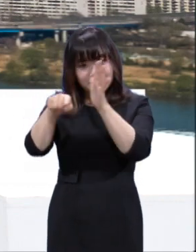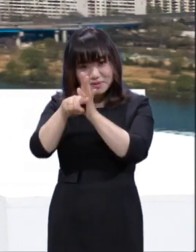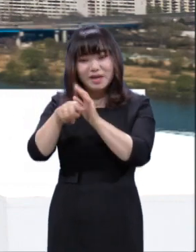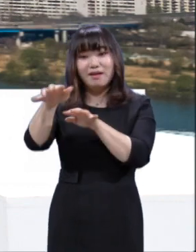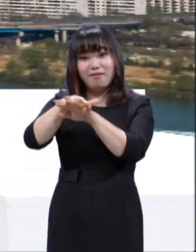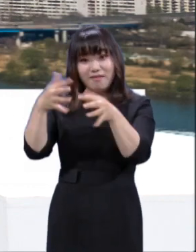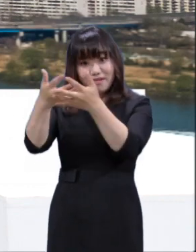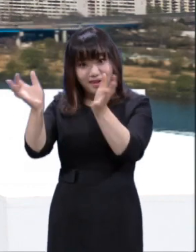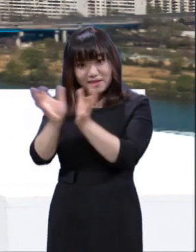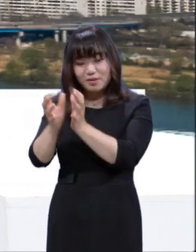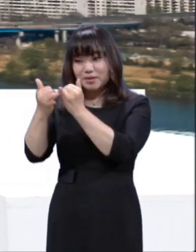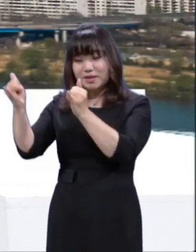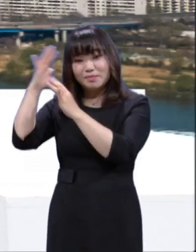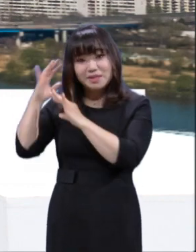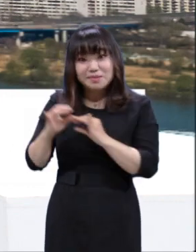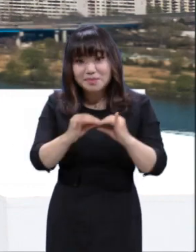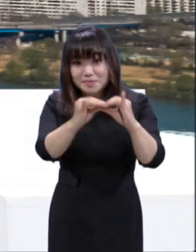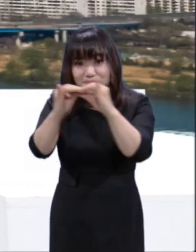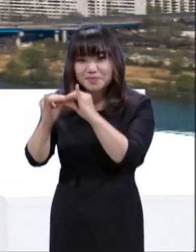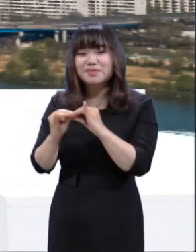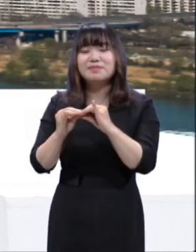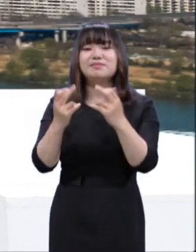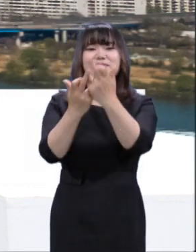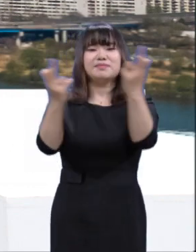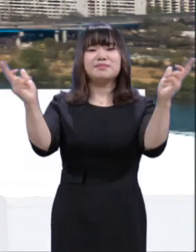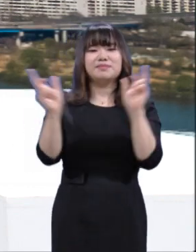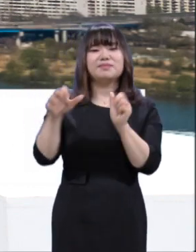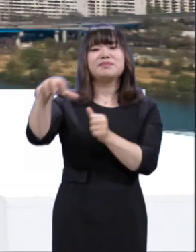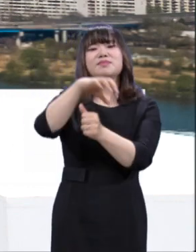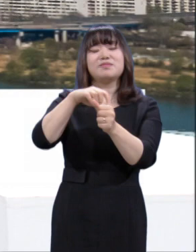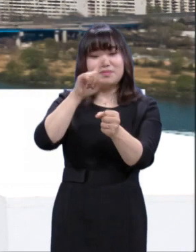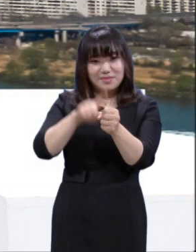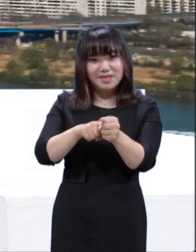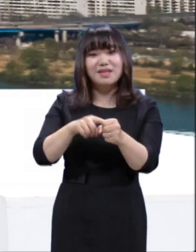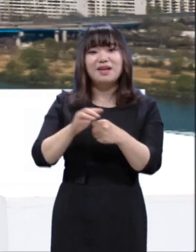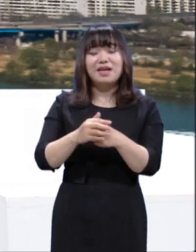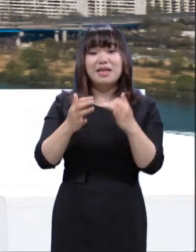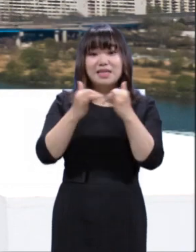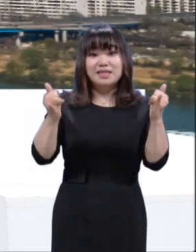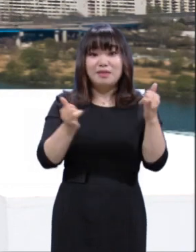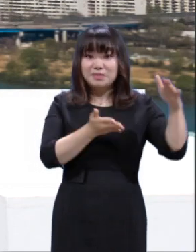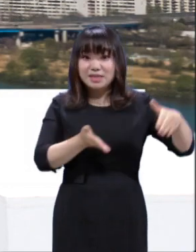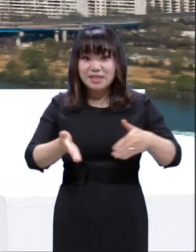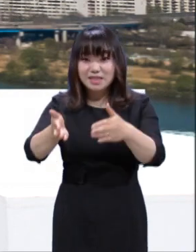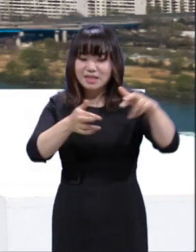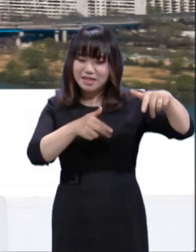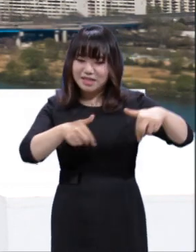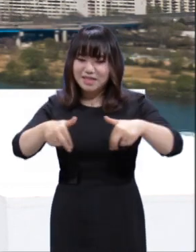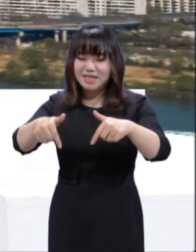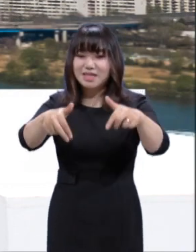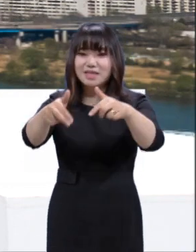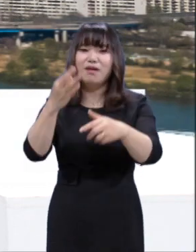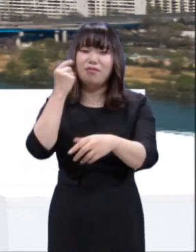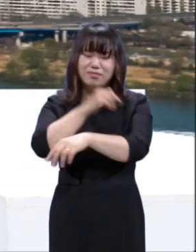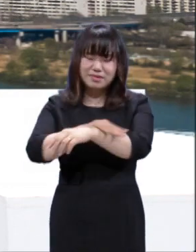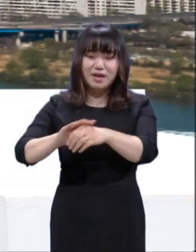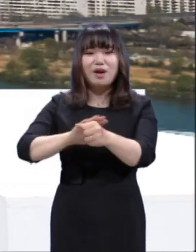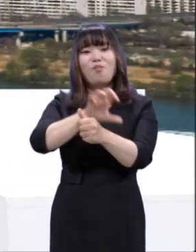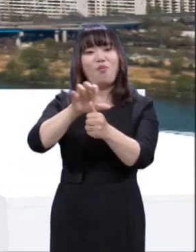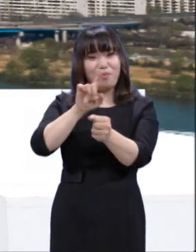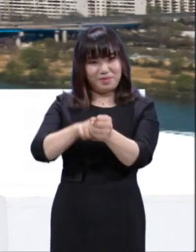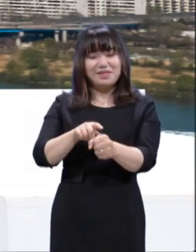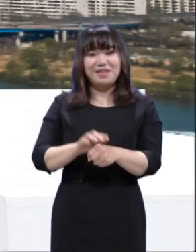그리고 인근 지역 주민 등이 인왕산 일대 자연환경을 보호하고 인왕산로를 보행자에게 돌려주자는